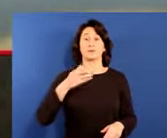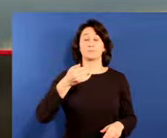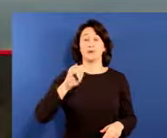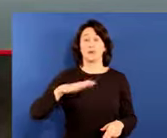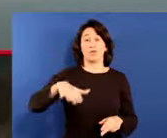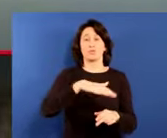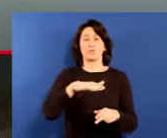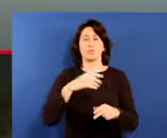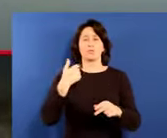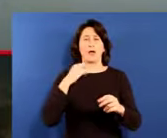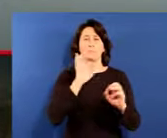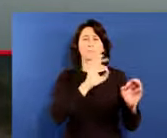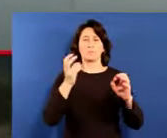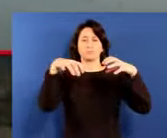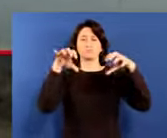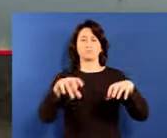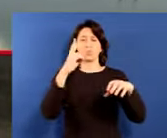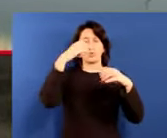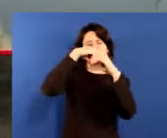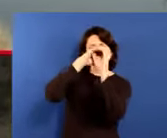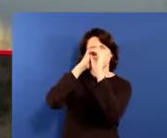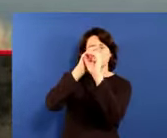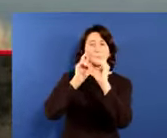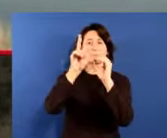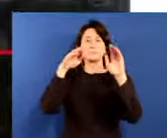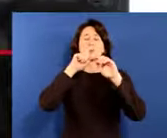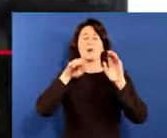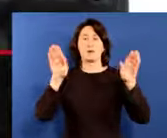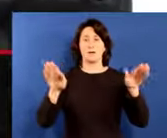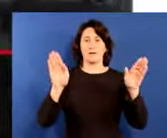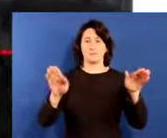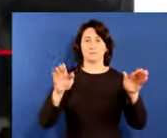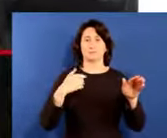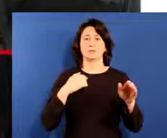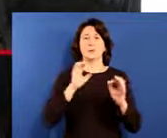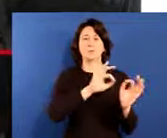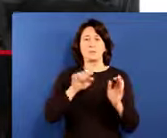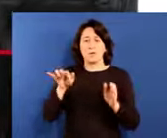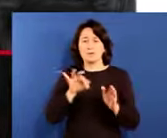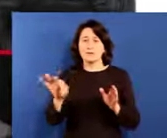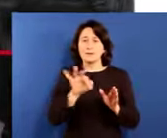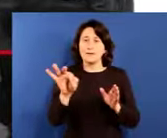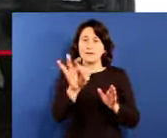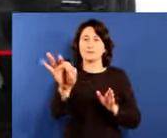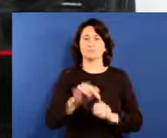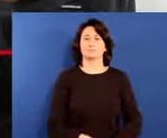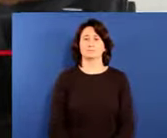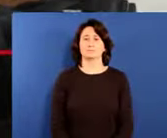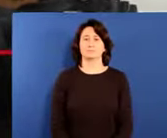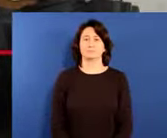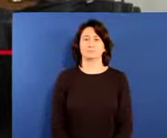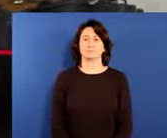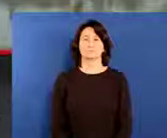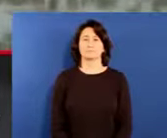hegaztiak ikus daitezke. Urdaibai Bird Centerrek ez du parekorik Europan. Zentro berritzailea da eta erreferentea